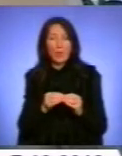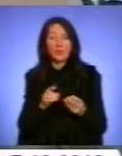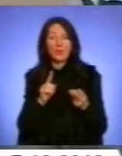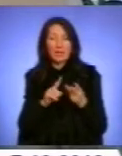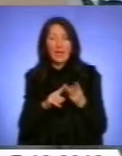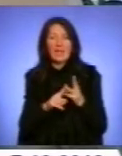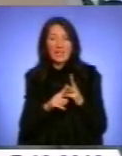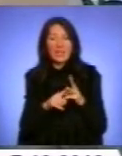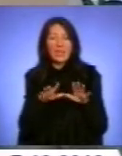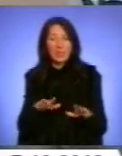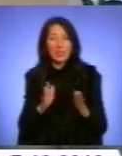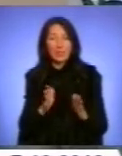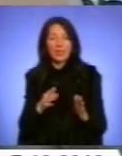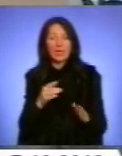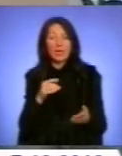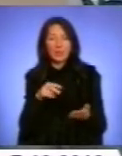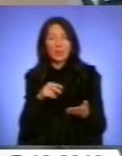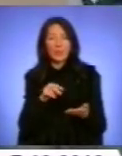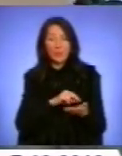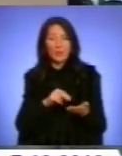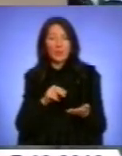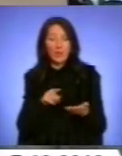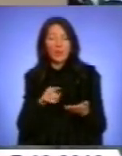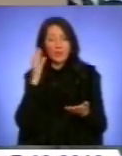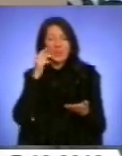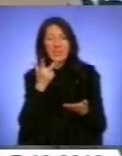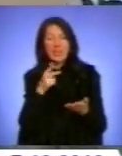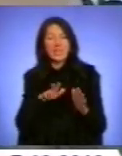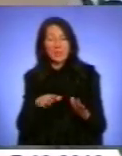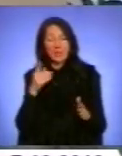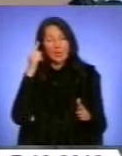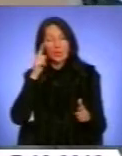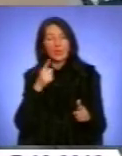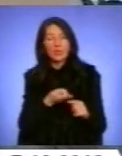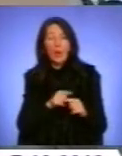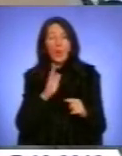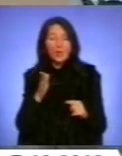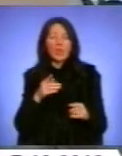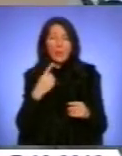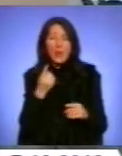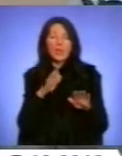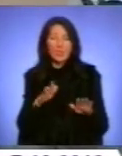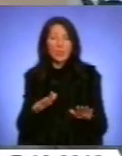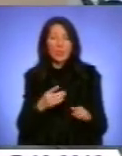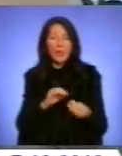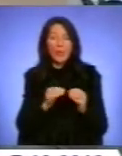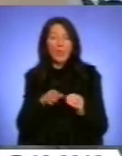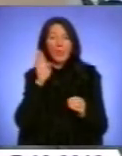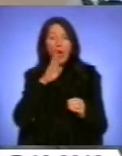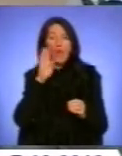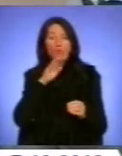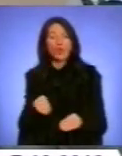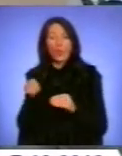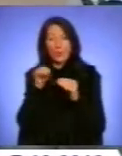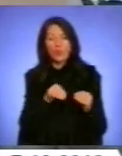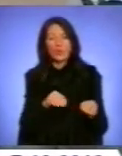третє місце, хоча я її ставлю третє місце, але вона, мабуть, що через деякий час вийде на перше місце, це проблема з водопостачання,